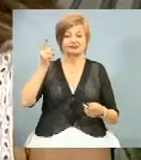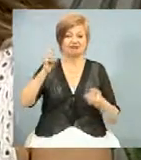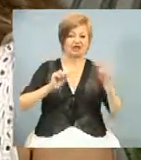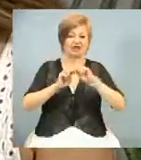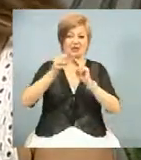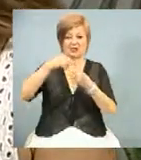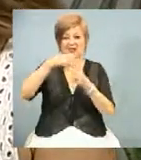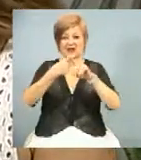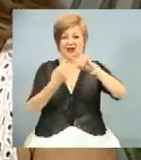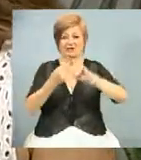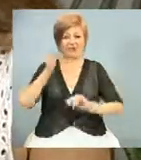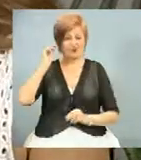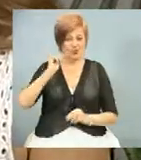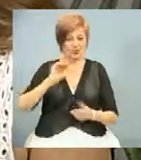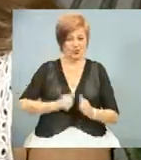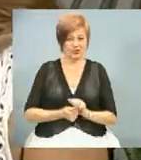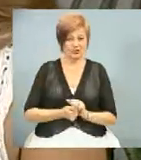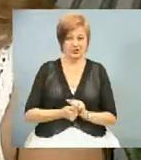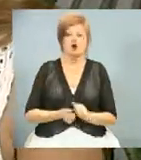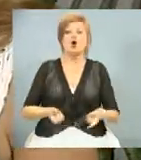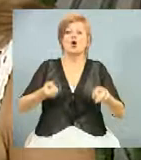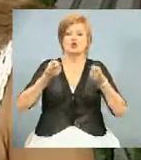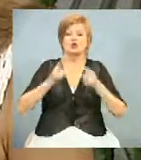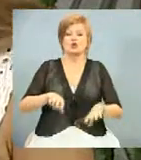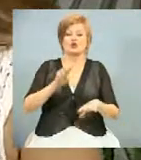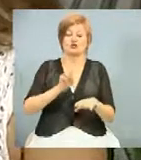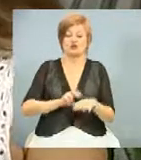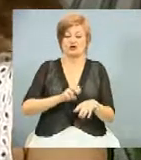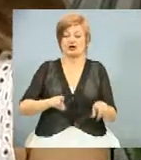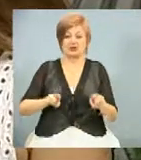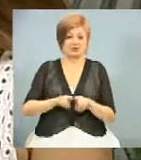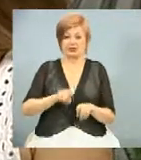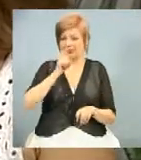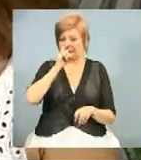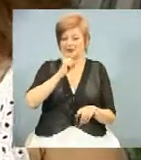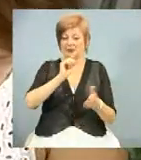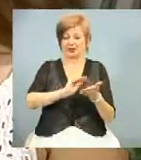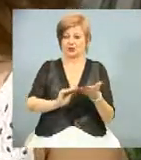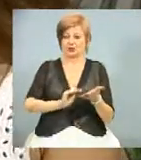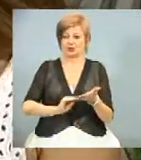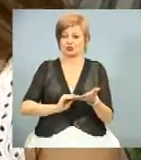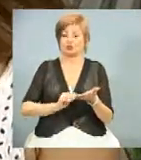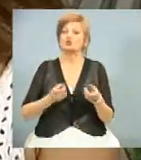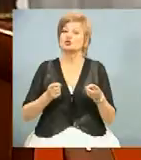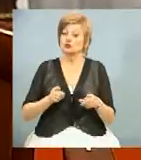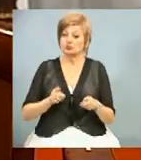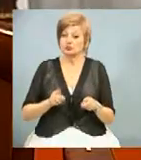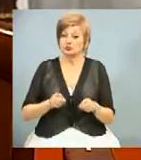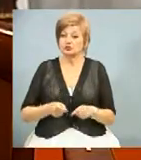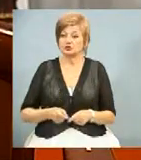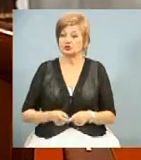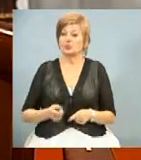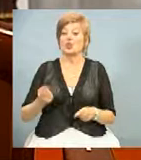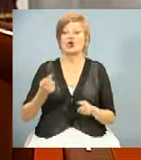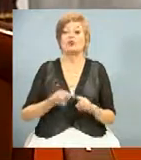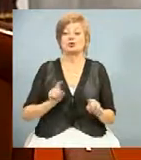лікар. І взагалі, як ти думаєш, і ви, друзі, чому лікарі так нерозбірливо пишуть? Микитко, як ти гадаєш? Тому